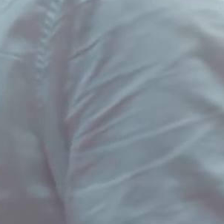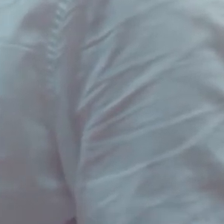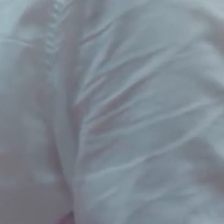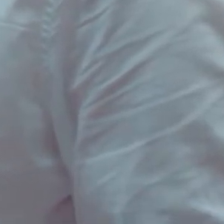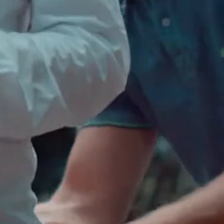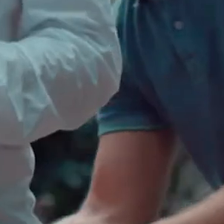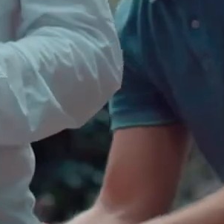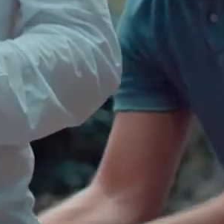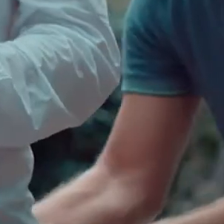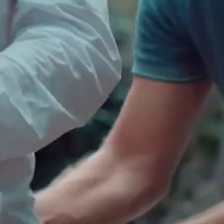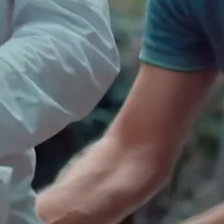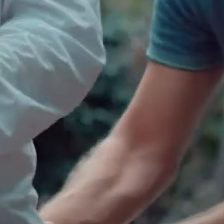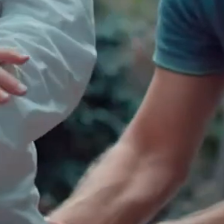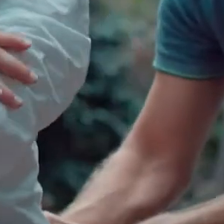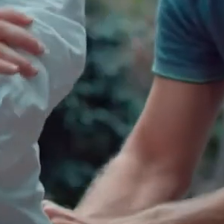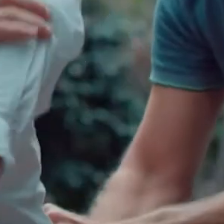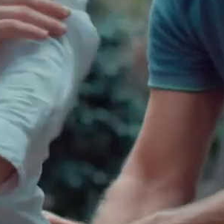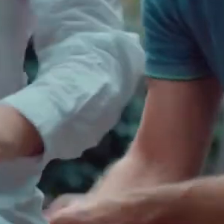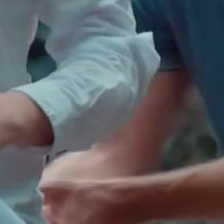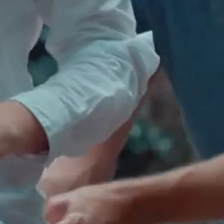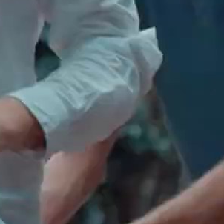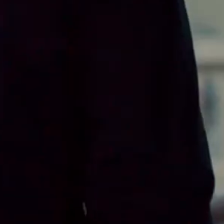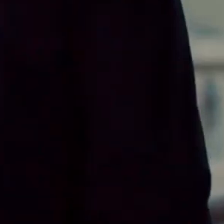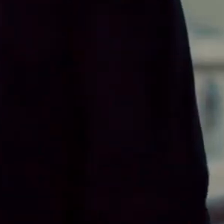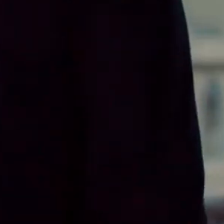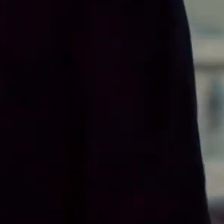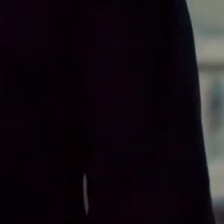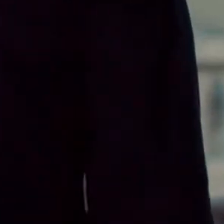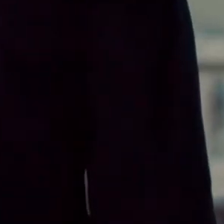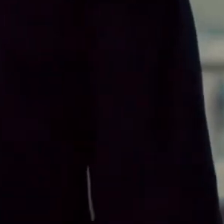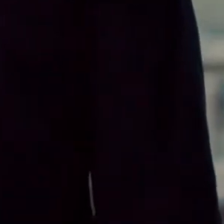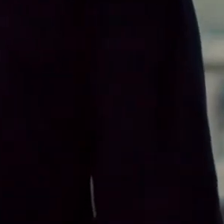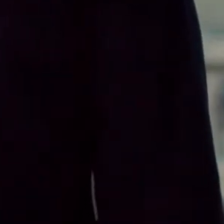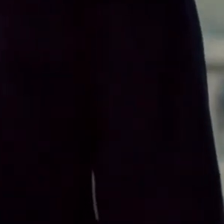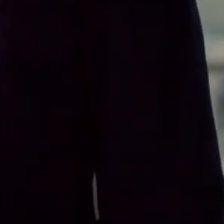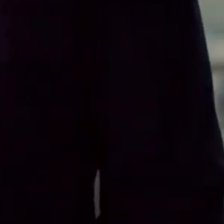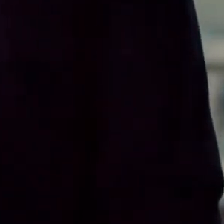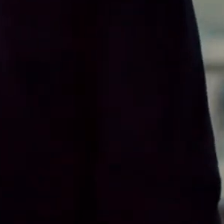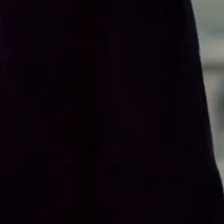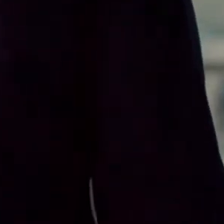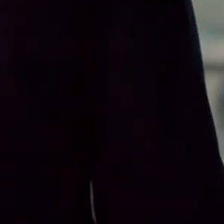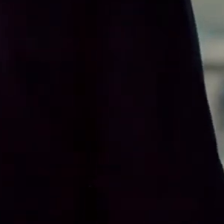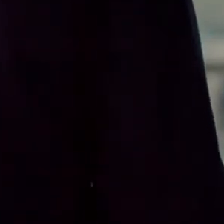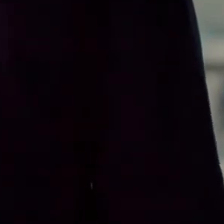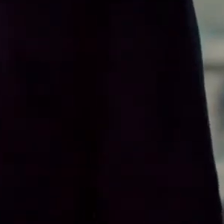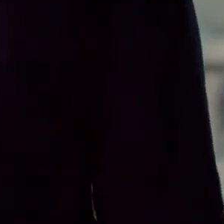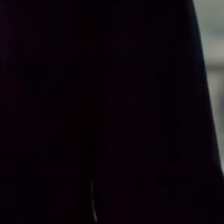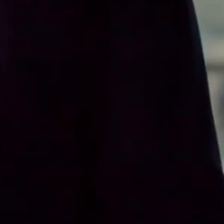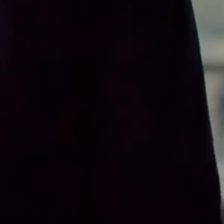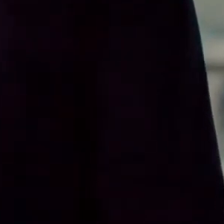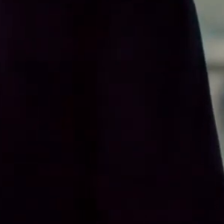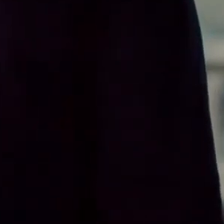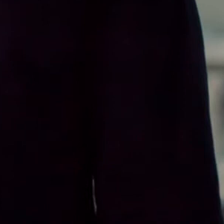Dret a la UB i soc secretari del Consell de l'Alumnat. Per mi, personalment, el més important era no perdre el sentit pedagògic de la